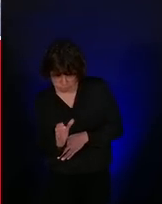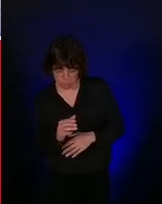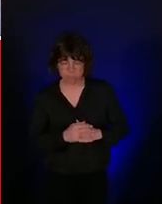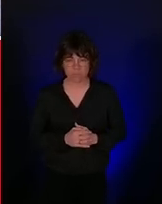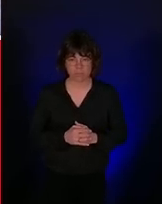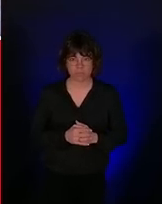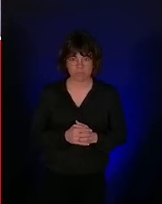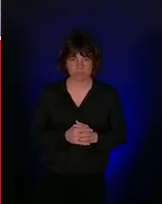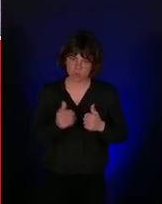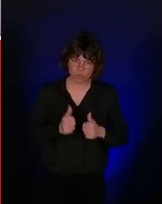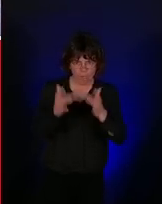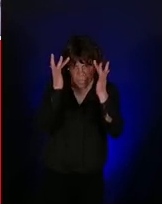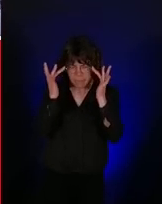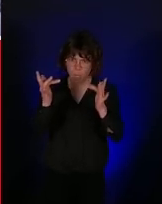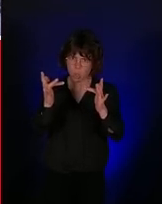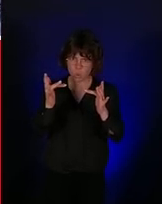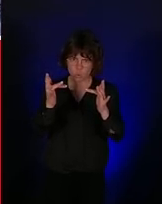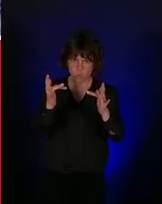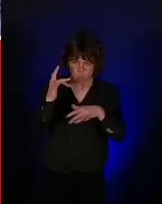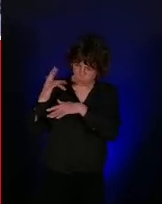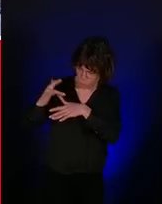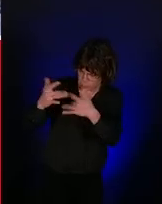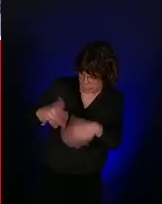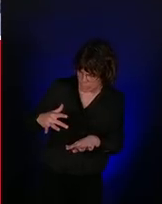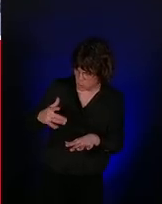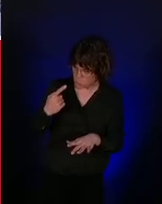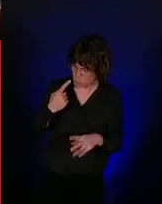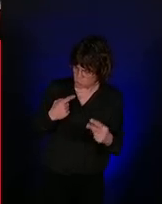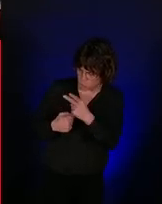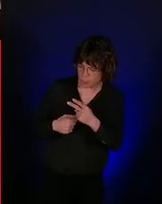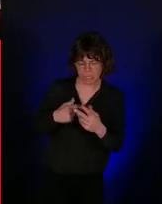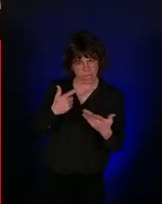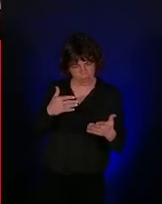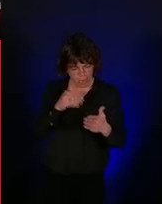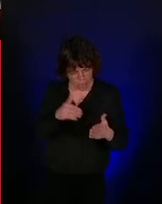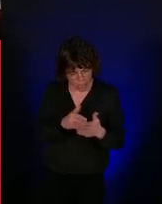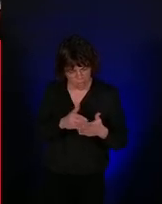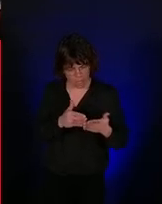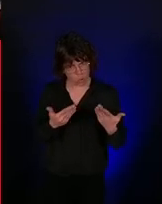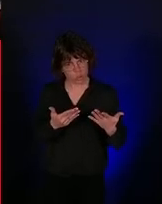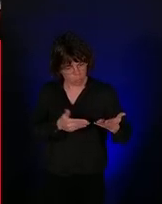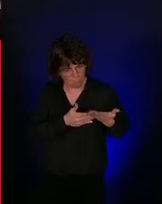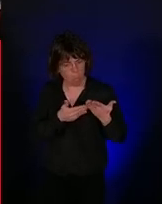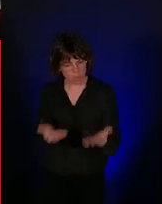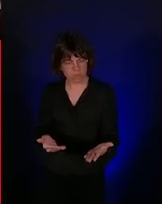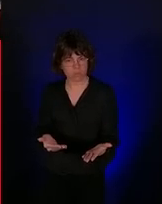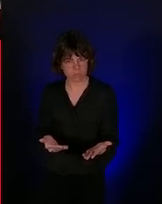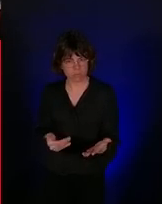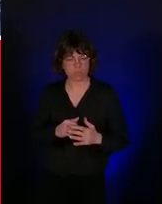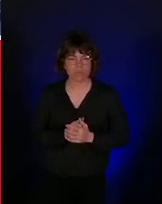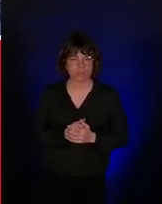Riche de ses expériences, des difficultés rencontrées et force de proposition, il